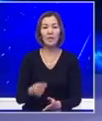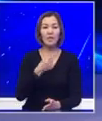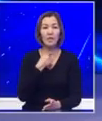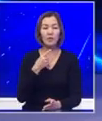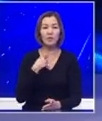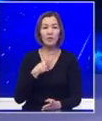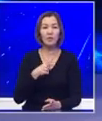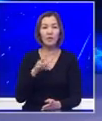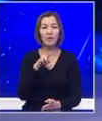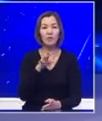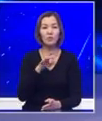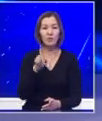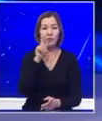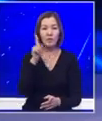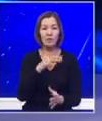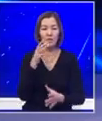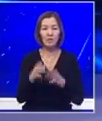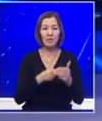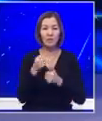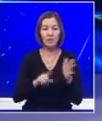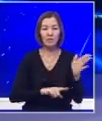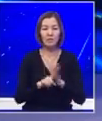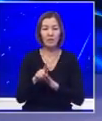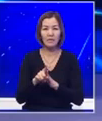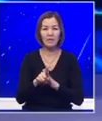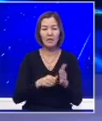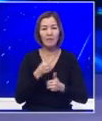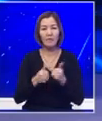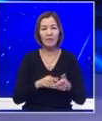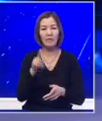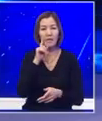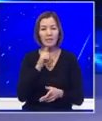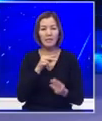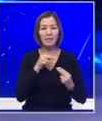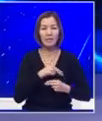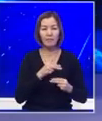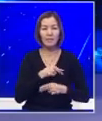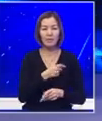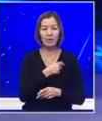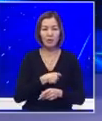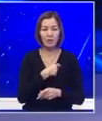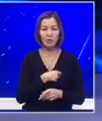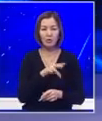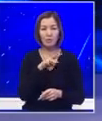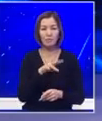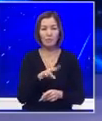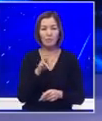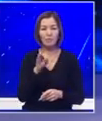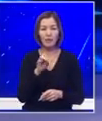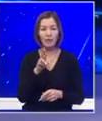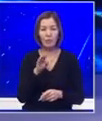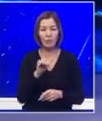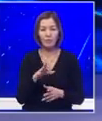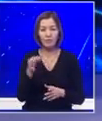Талдықорғанда дзюдодан жасөспірімдер арасында халықаралық жарыс басталды. Балуандар бәсекесі Қазақстанның еңбек сіңірген жаттықтырушысы